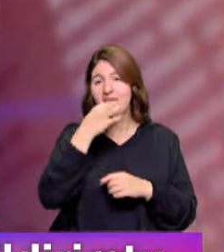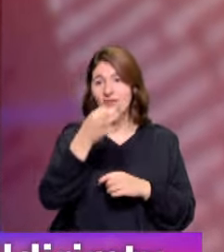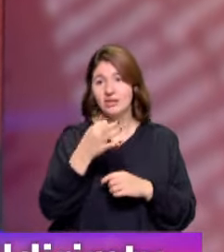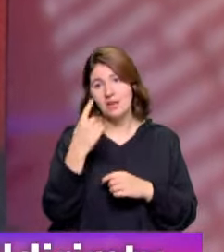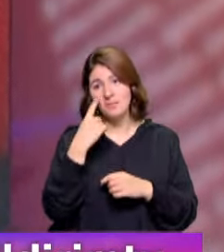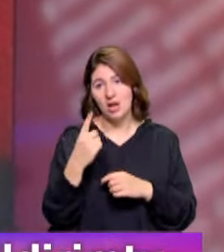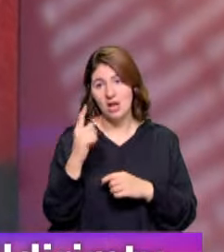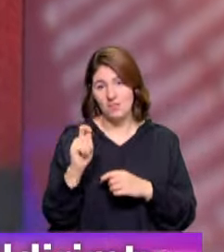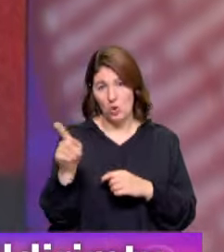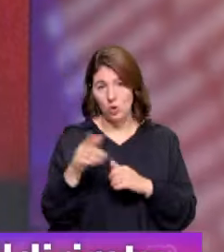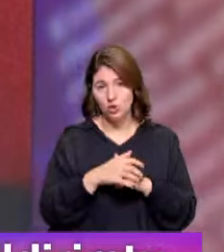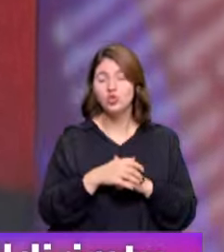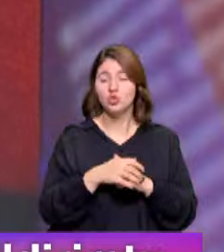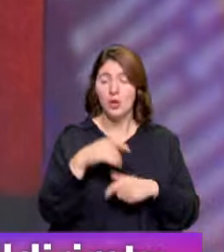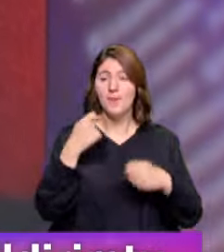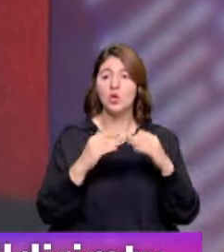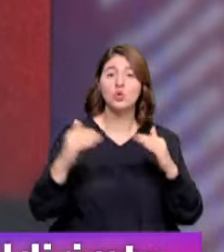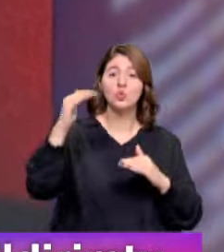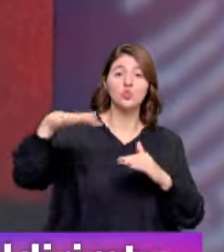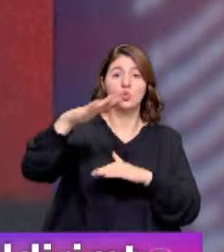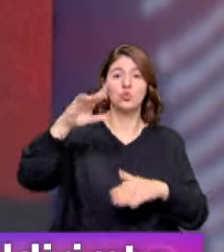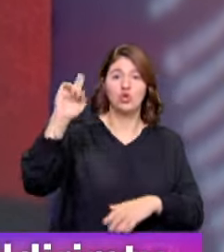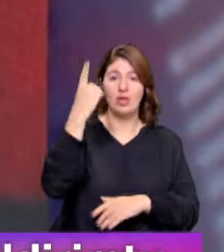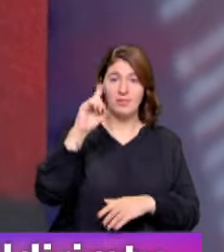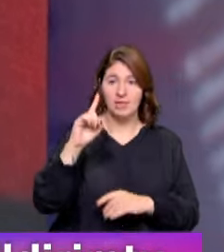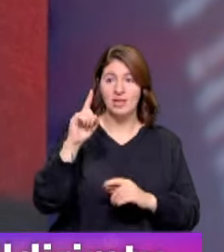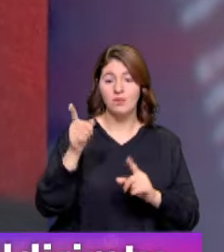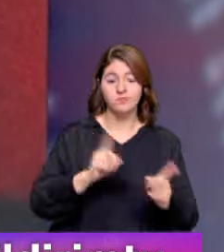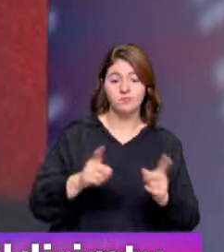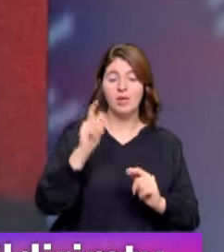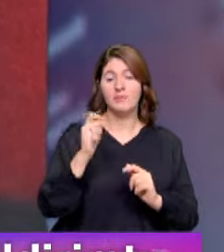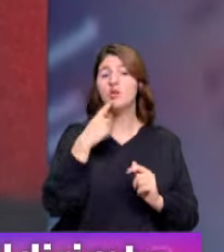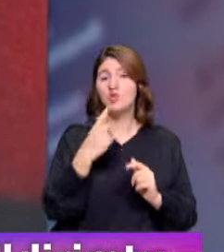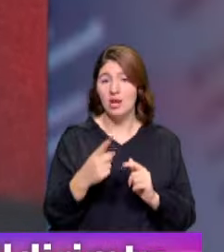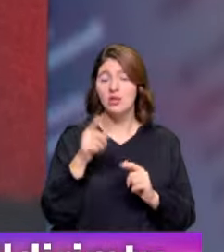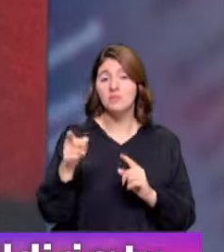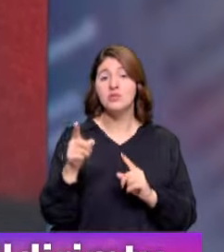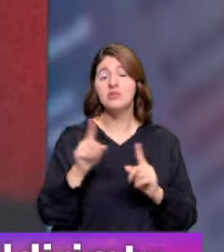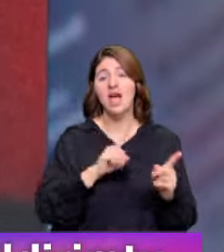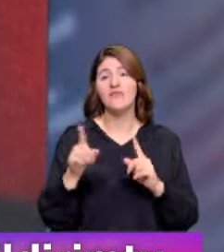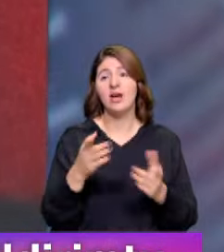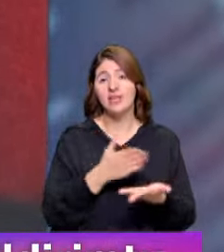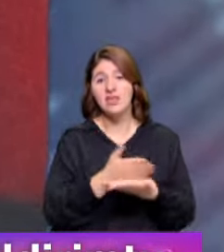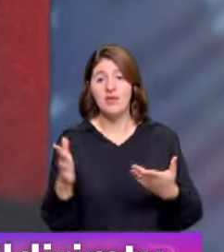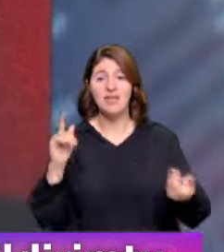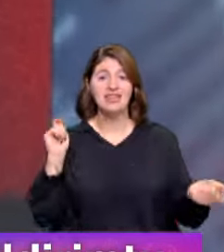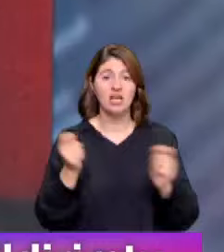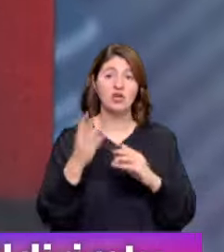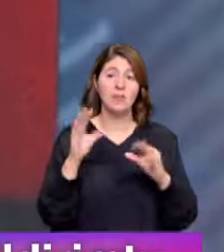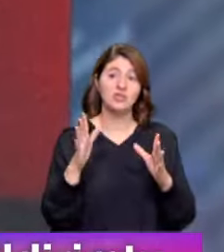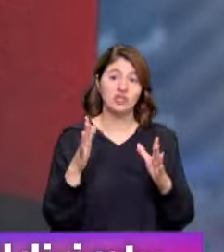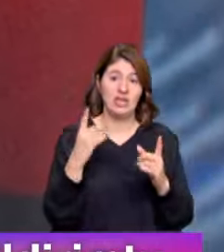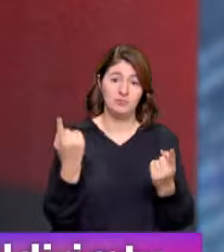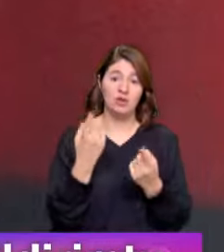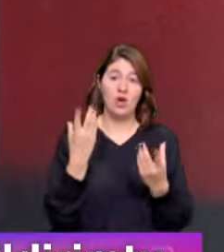ifadelerine de göz atıyoruz. Bankanın üst yönetiminin yönlendirdiğini söyledi Terim. Bu davanın seyrini de değiştirebilecek bir